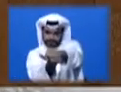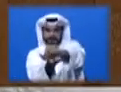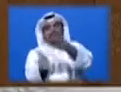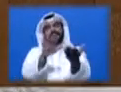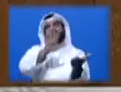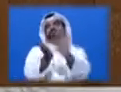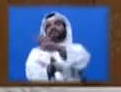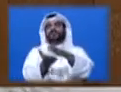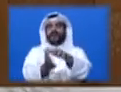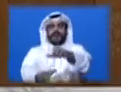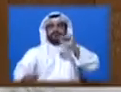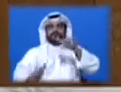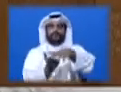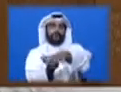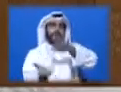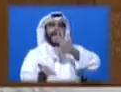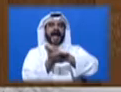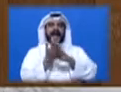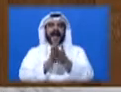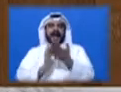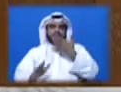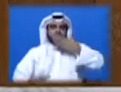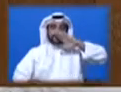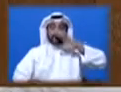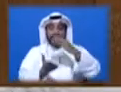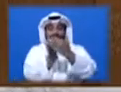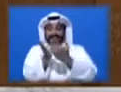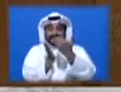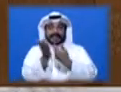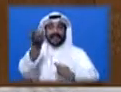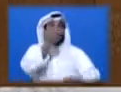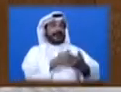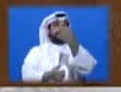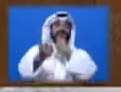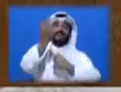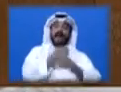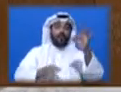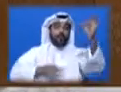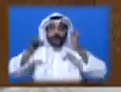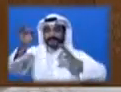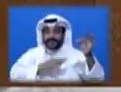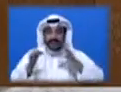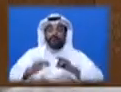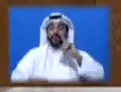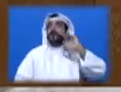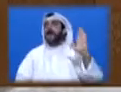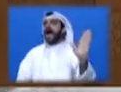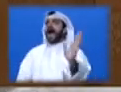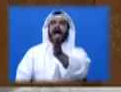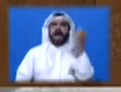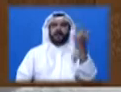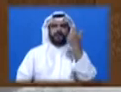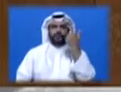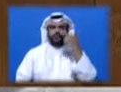اقتصاديا واجتماعيا وسياسيا، والثورة اللي غيرت وجه المنطقة العربية